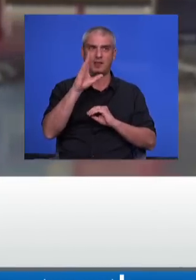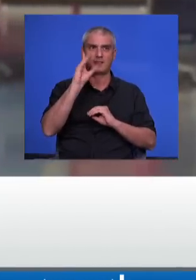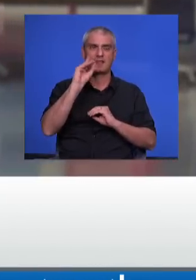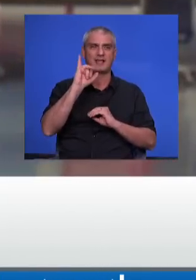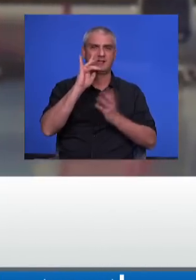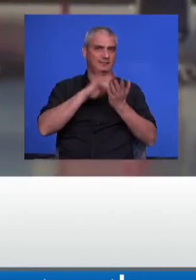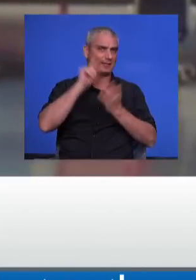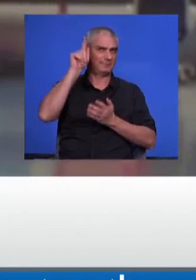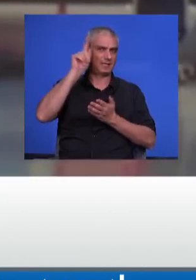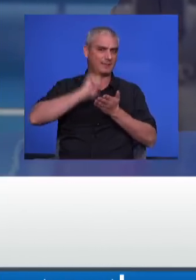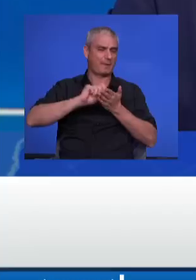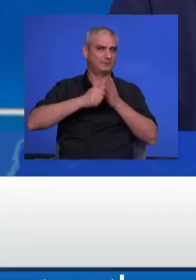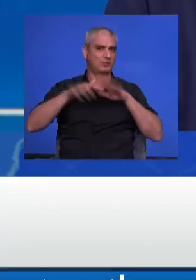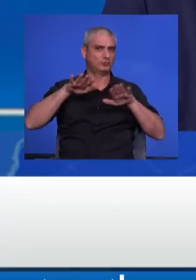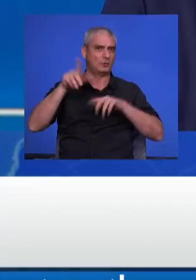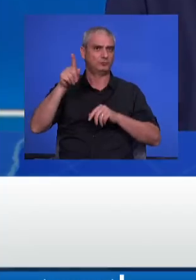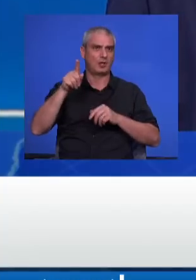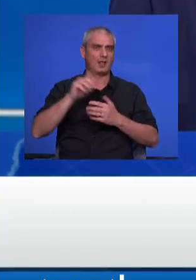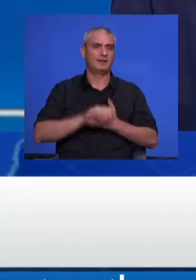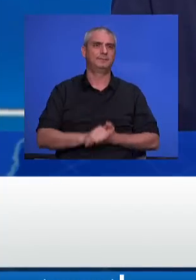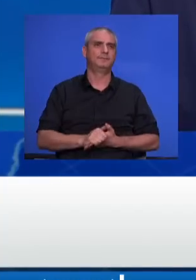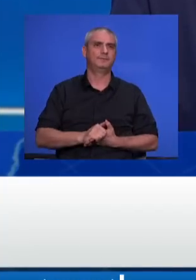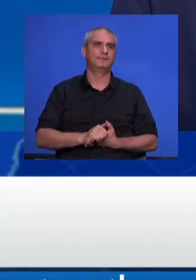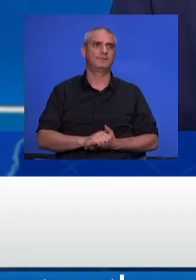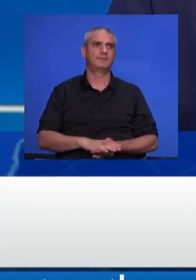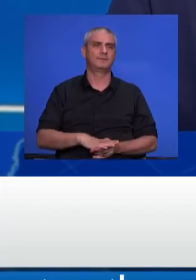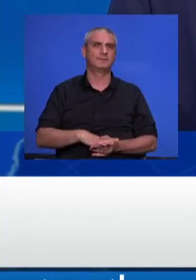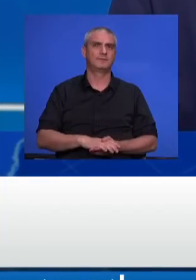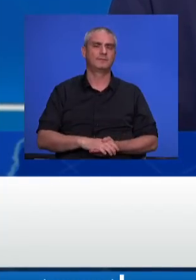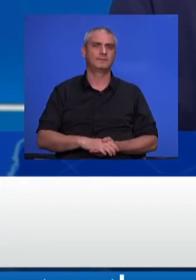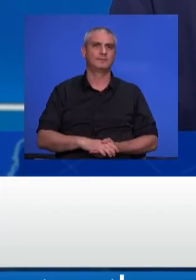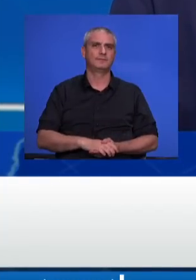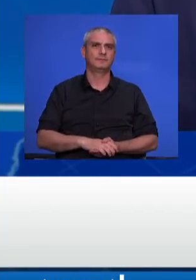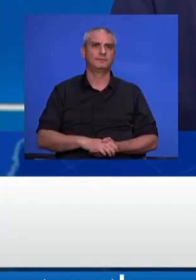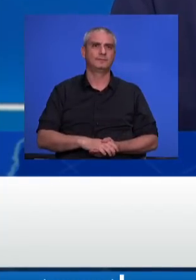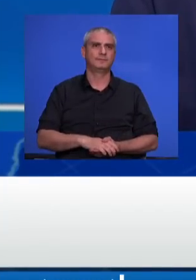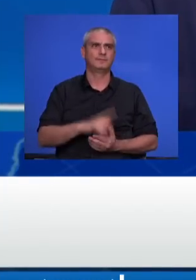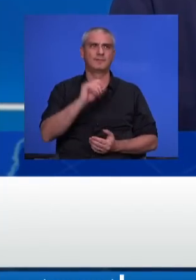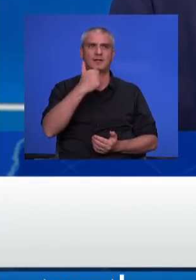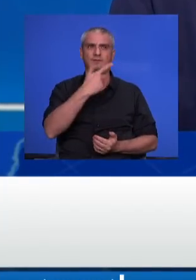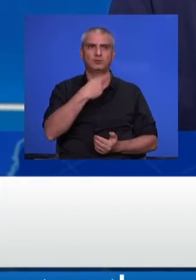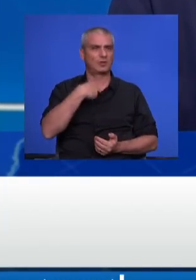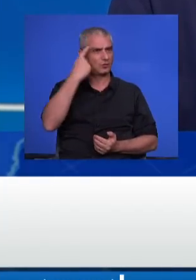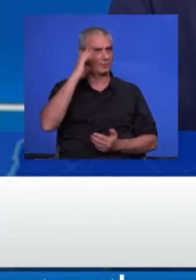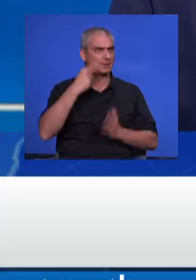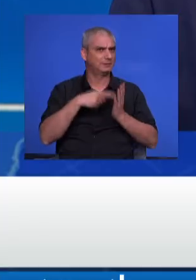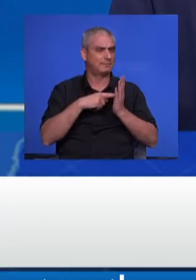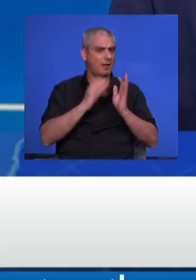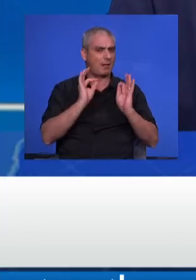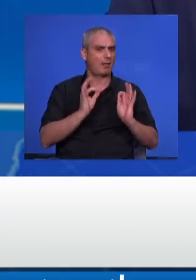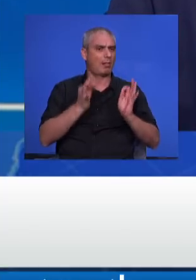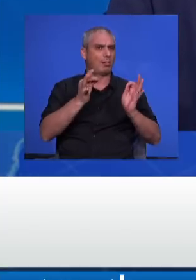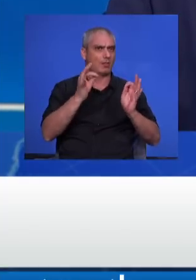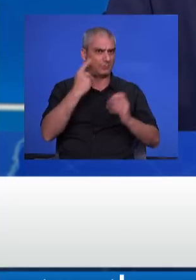שם במסיבת העיתונאים במשרד ראש הממשלה בירושלים. קודם כל, דנה, אנחנו יודעים מה סיבת העיכוב או מתי זה אמור להתחיל?